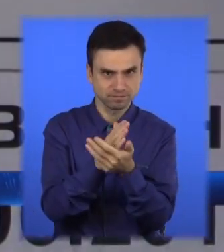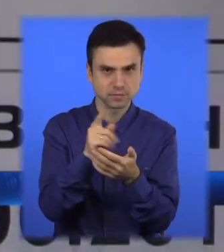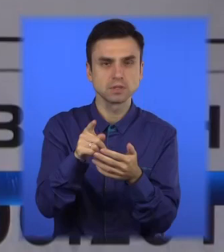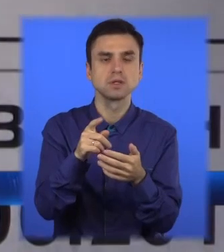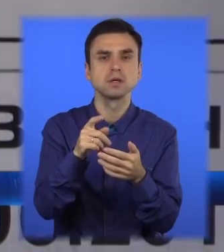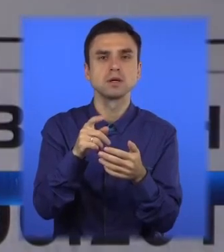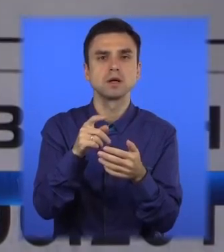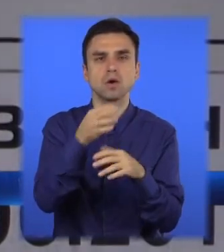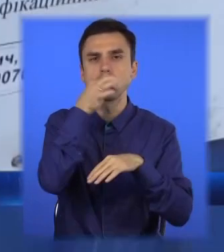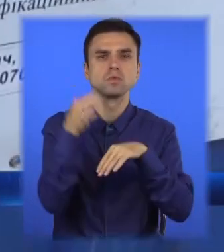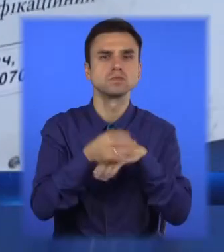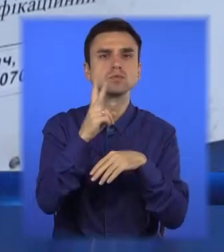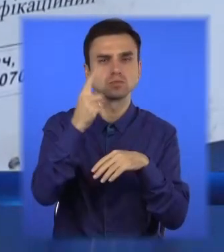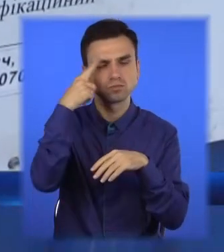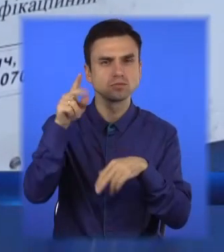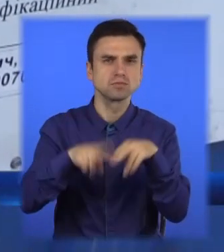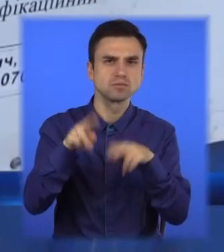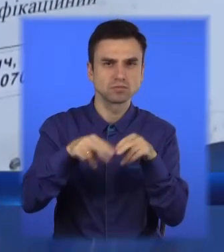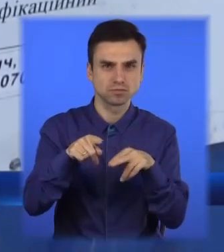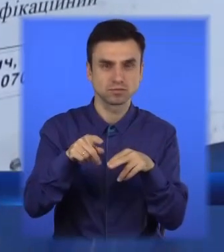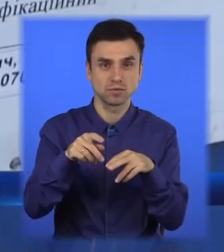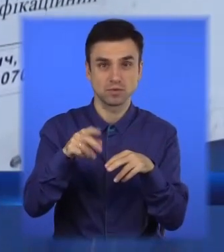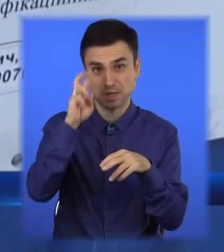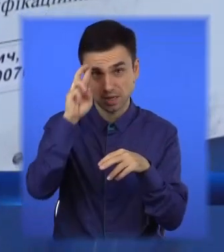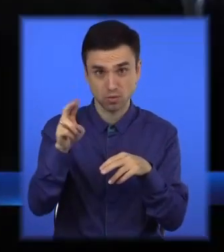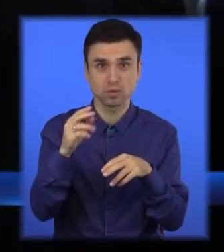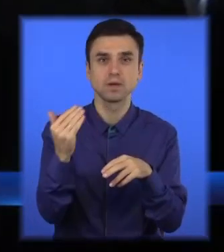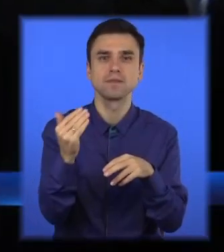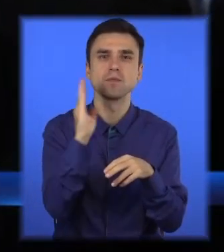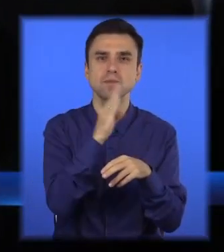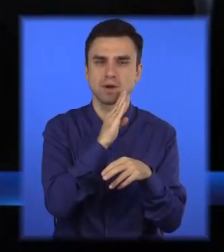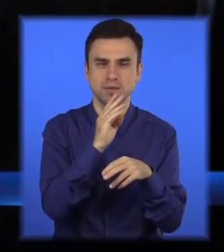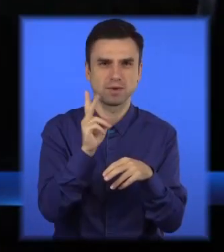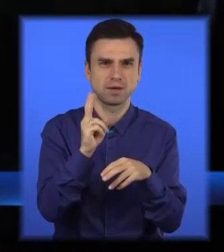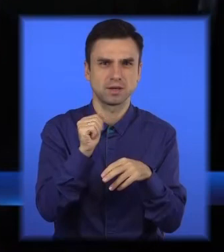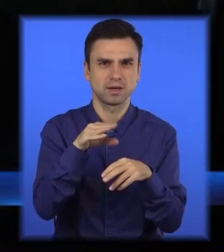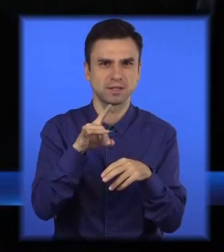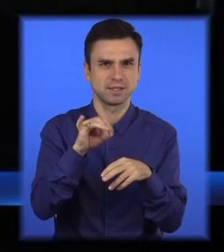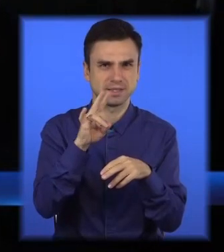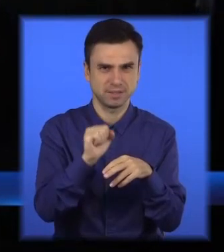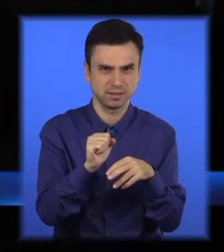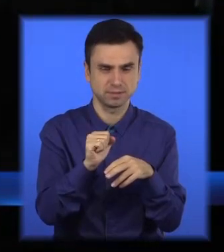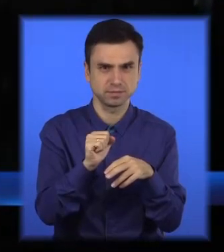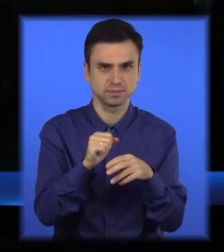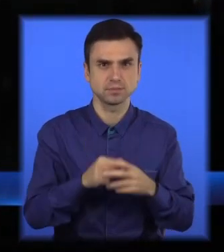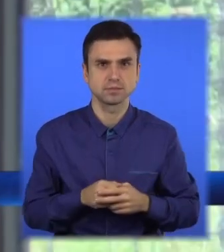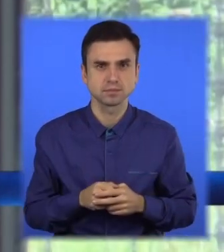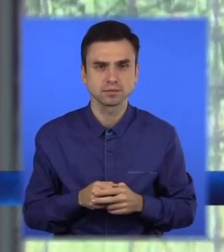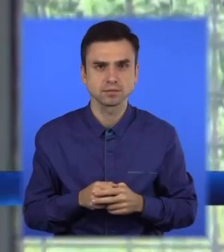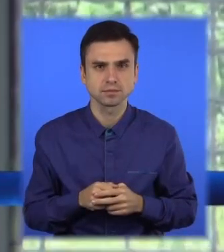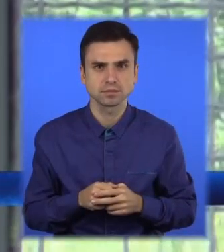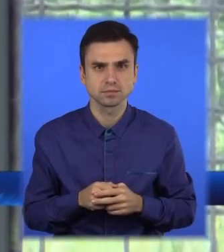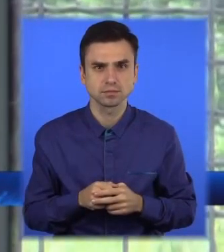Король Катерина Олександрівна. За повідомленням джерел першого міського, вона – матір сумнозвісного чоловіка на